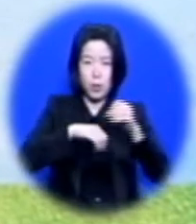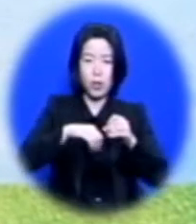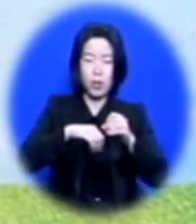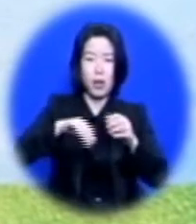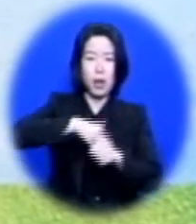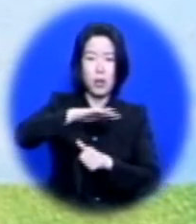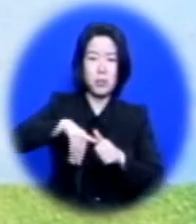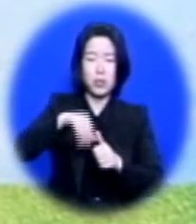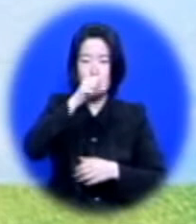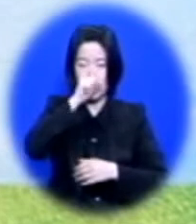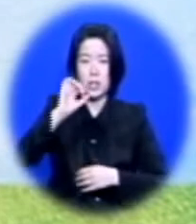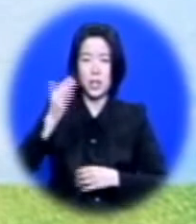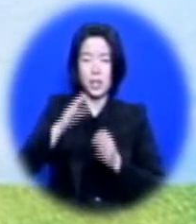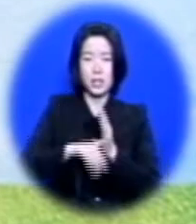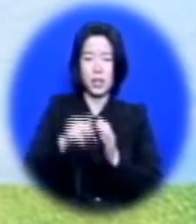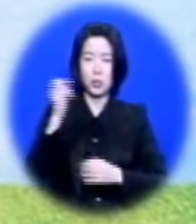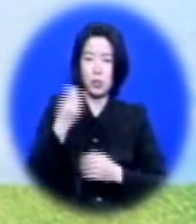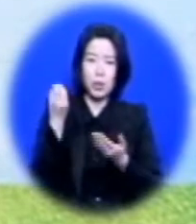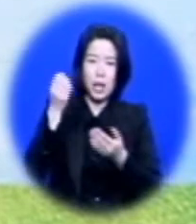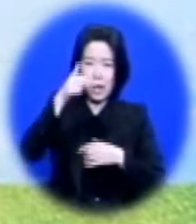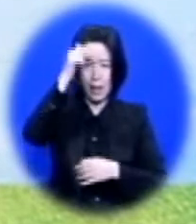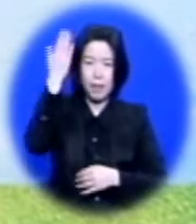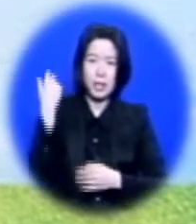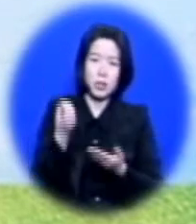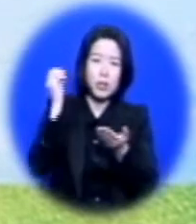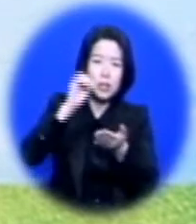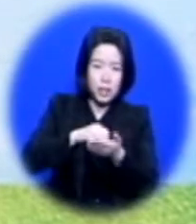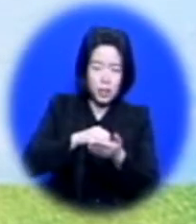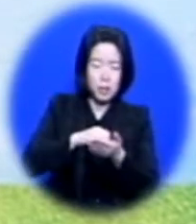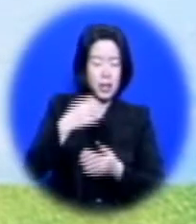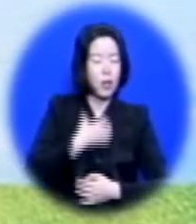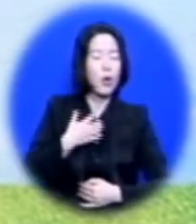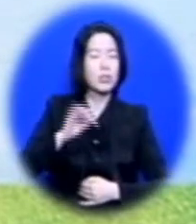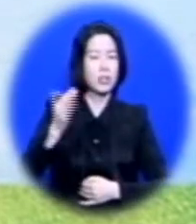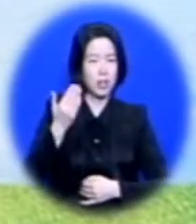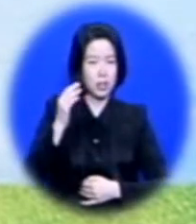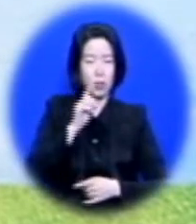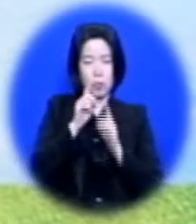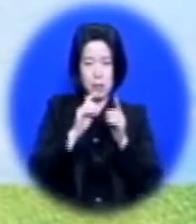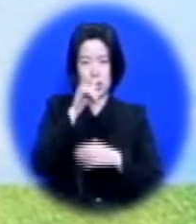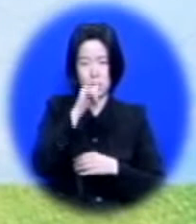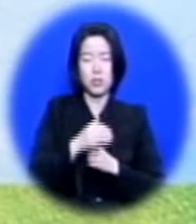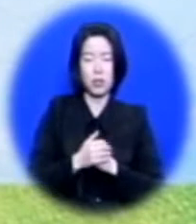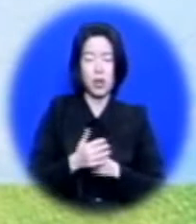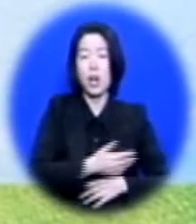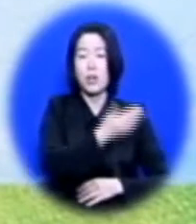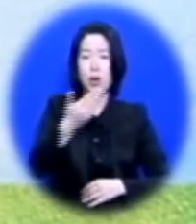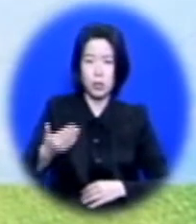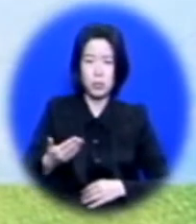때 또 옛날처럼 돌아가지 않을까 걱정이 되기 까지 한다 그랬어 여러분